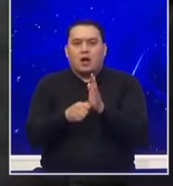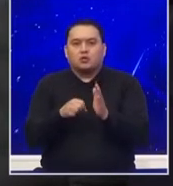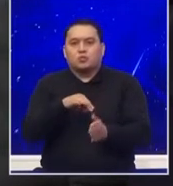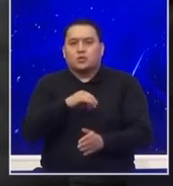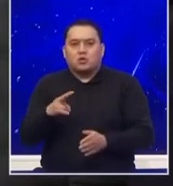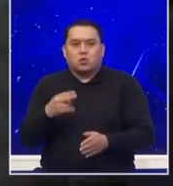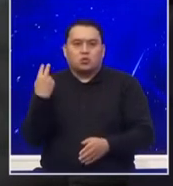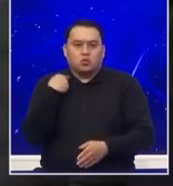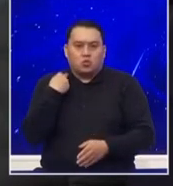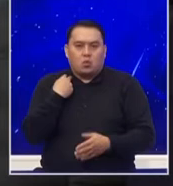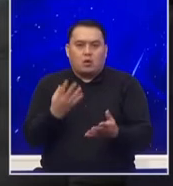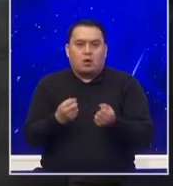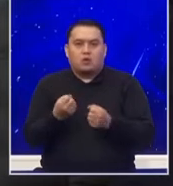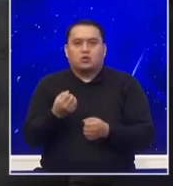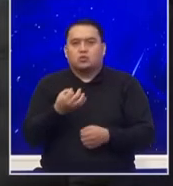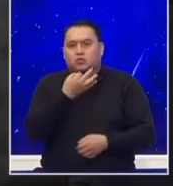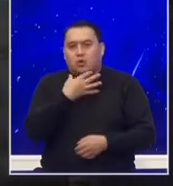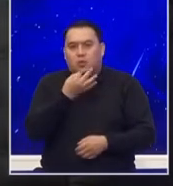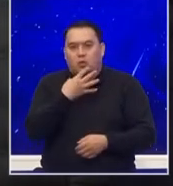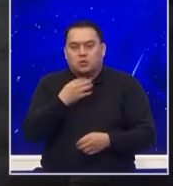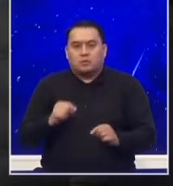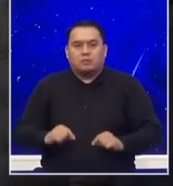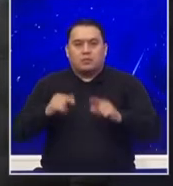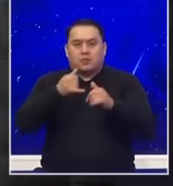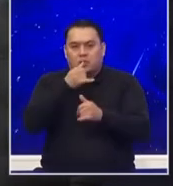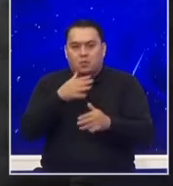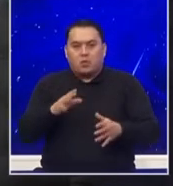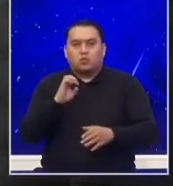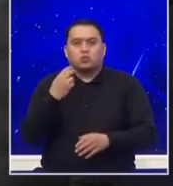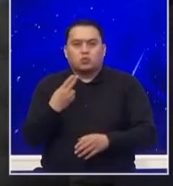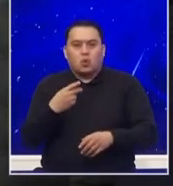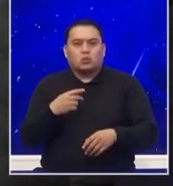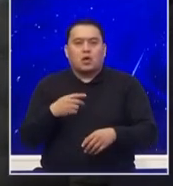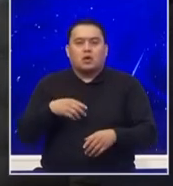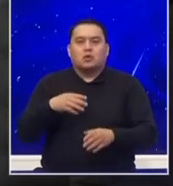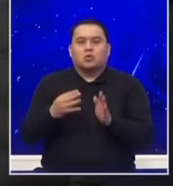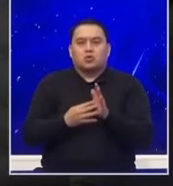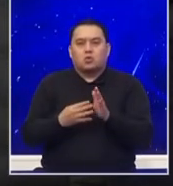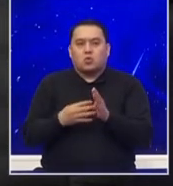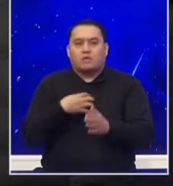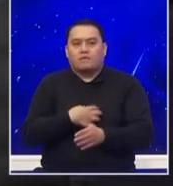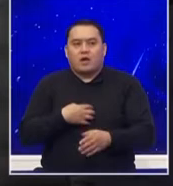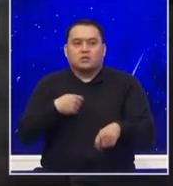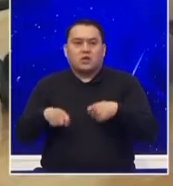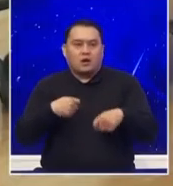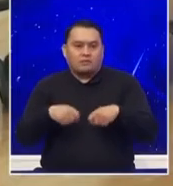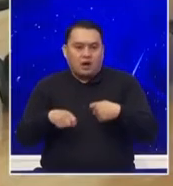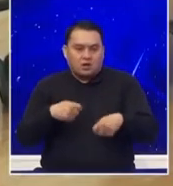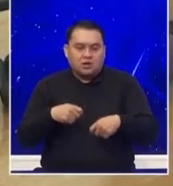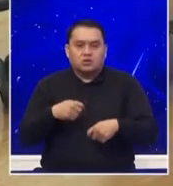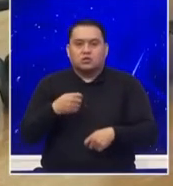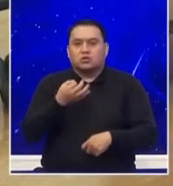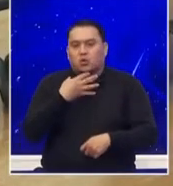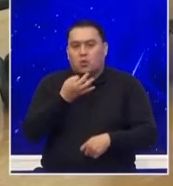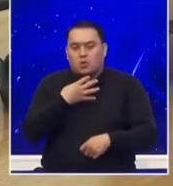теңге берешек. Ал жұмыртқа бағасын көтеруге біз ерікті емеспіз. Ол әлеуметтік себетке кіретін 9-дықтағы маңызды азық. Жұмыртқаның әр